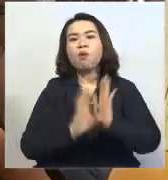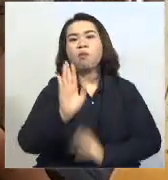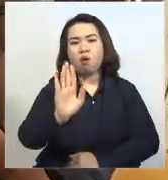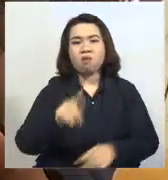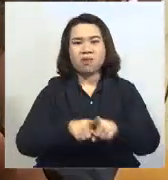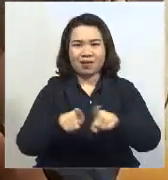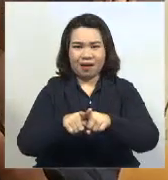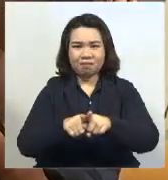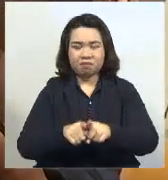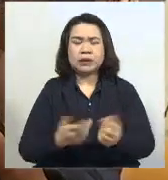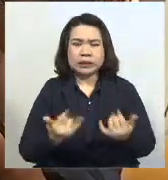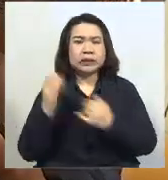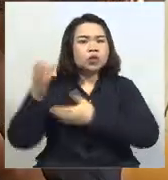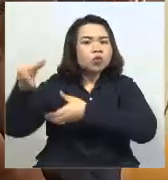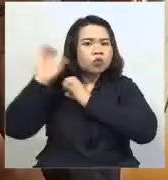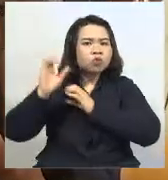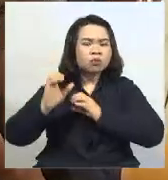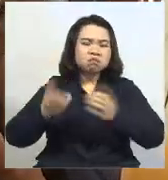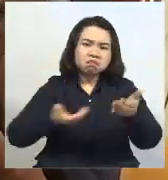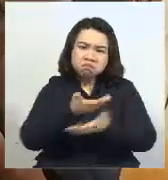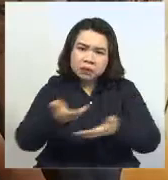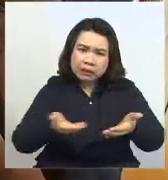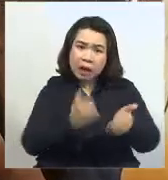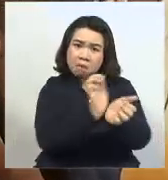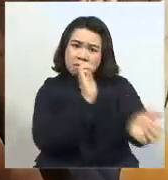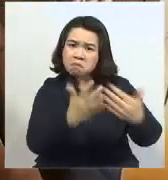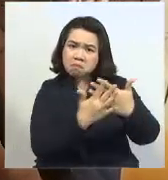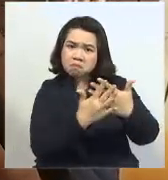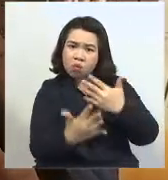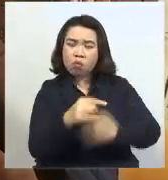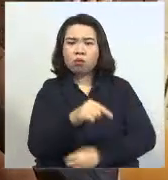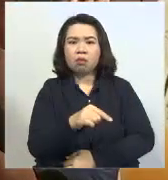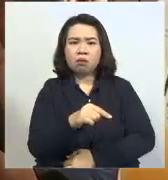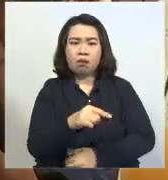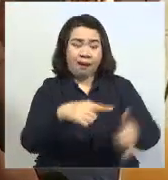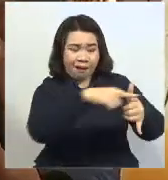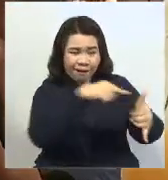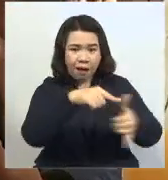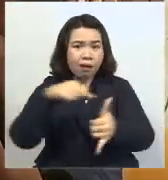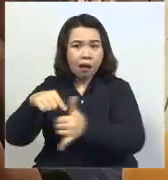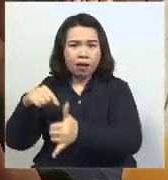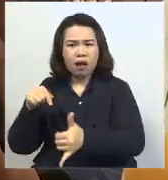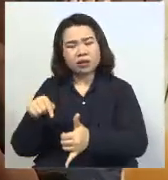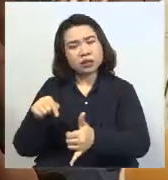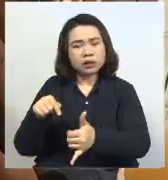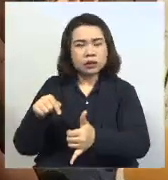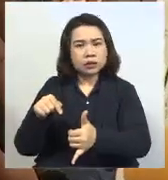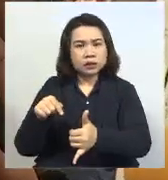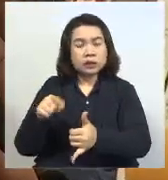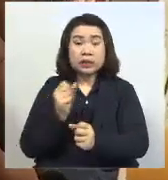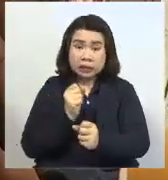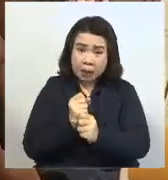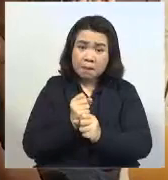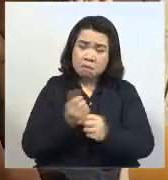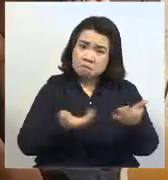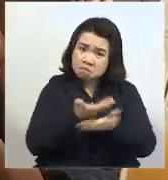ขณะเดียวกันก็ต้องทบทวนว่าการพิจารณาปล่อยตัวบุคคลที่มีพฤติกรรมฆ่าคนต่อเนื่องเป็นการดำเนินการอย่างครบ